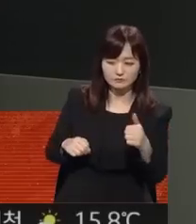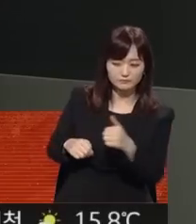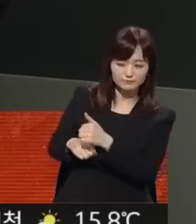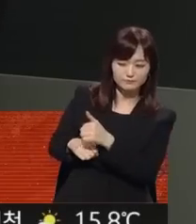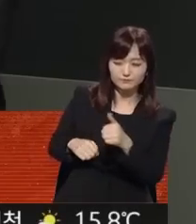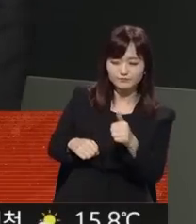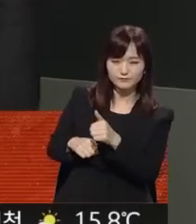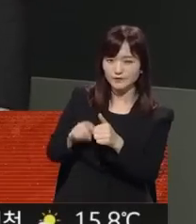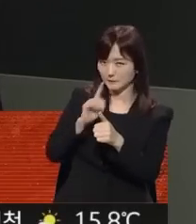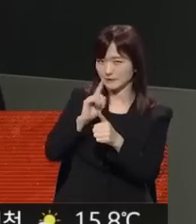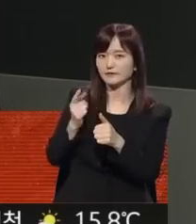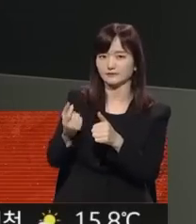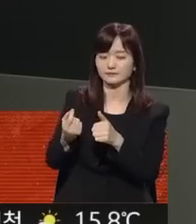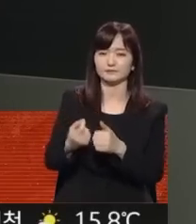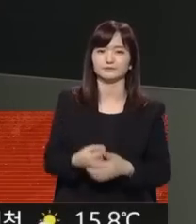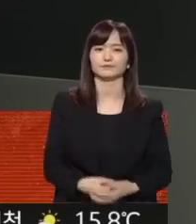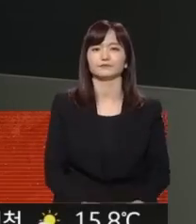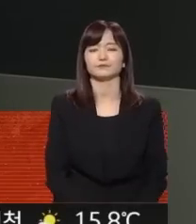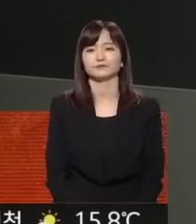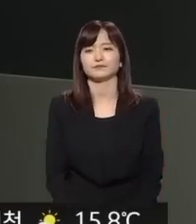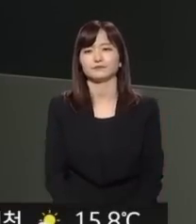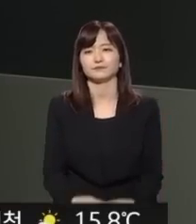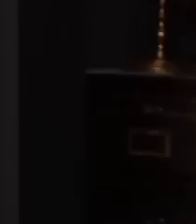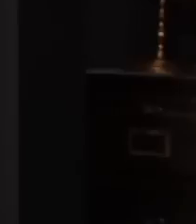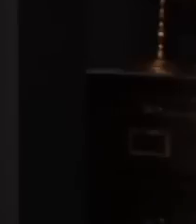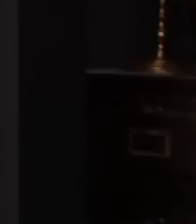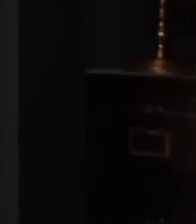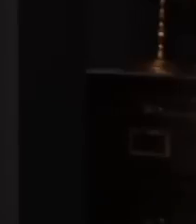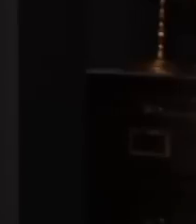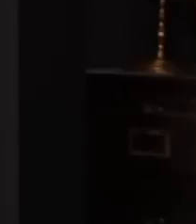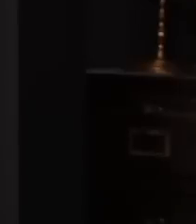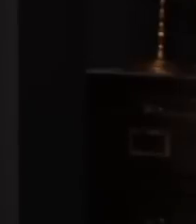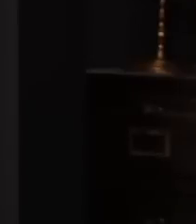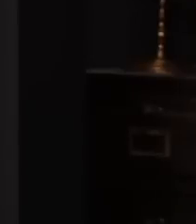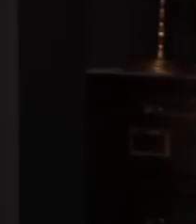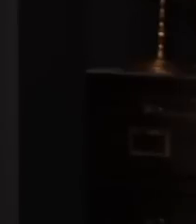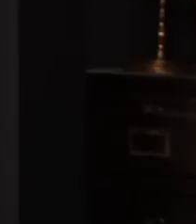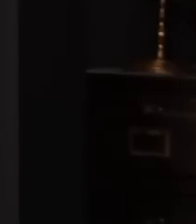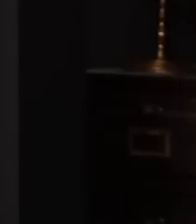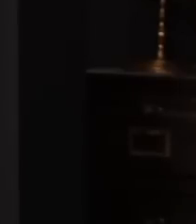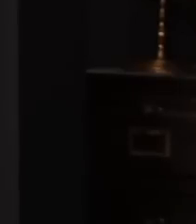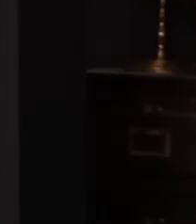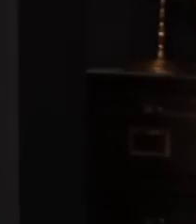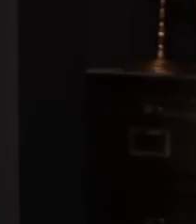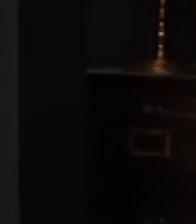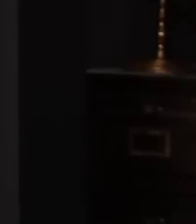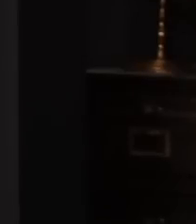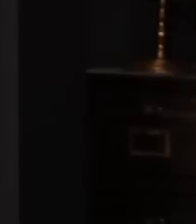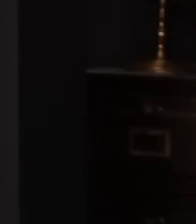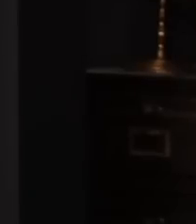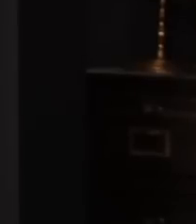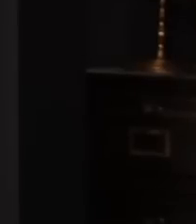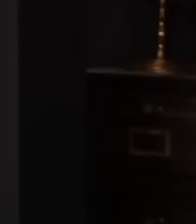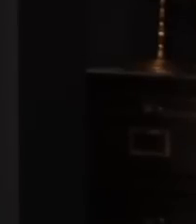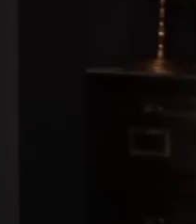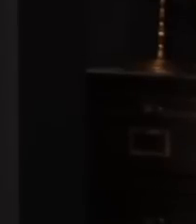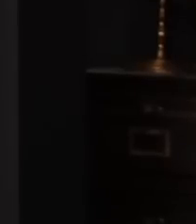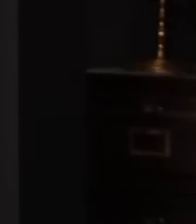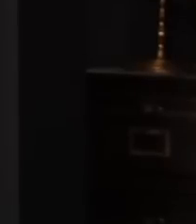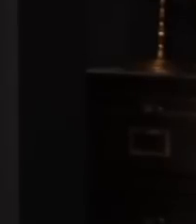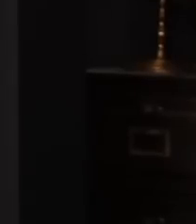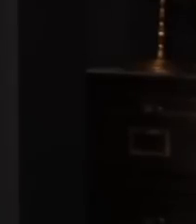그 말씀을 하신 겁니다 자 두 번째 뉴스 가볼게요 꺼내 진실을 추적하고 싶다는 사방 가족분의